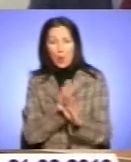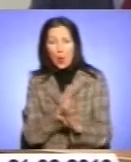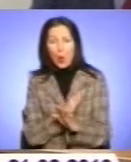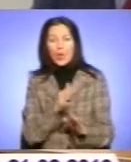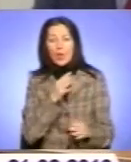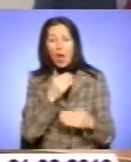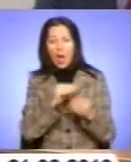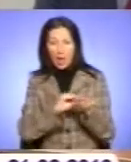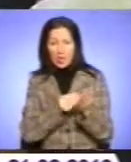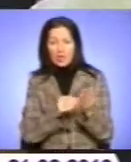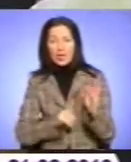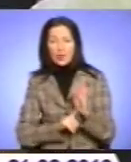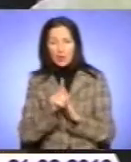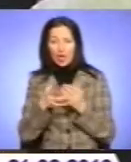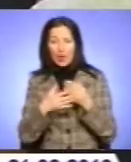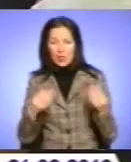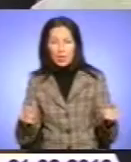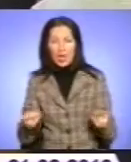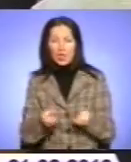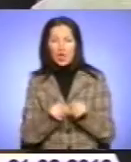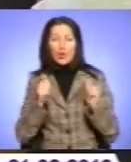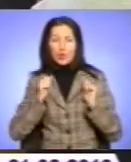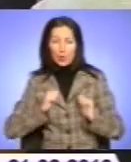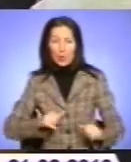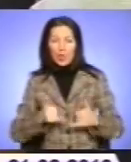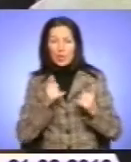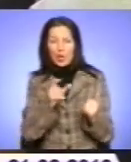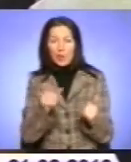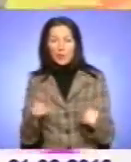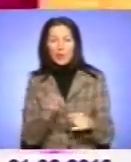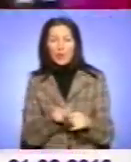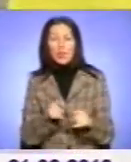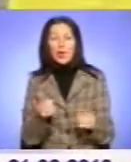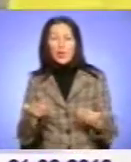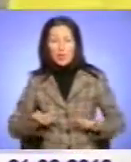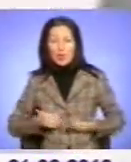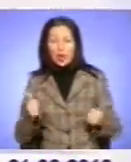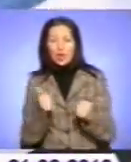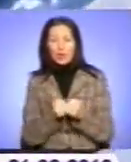для мешканців, які проживають поблизу басейну річок.